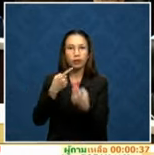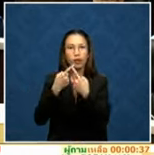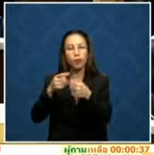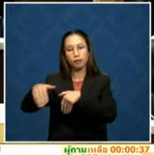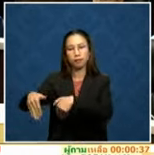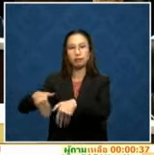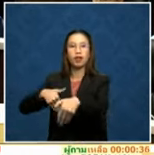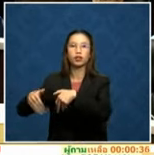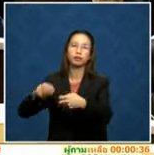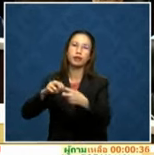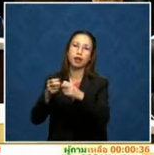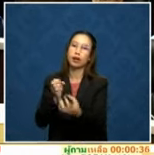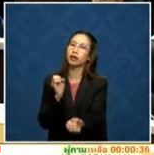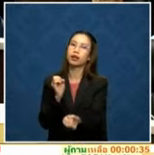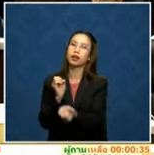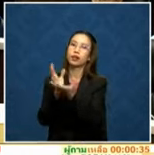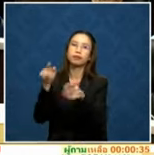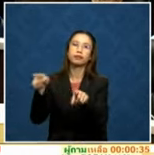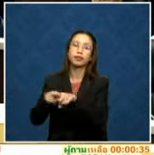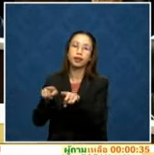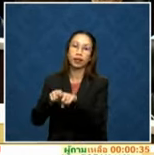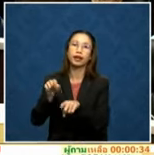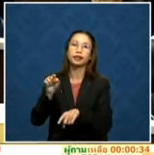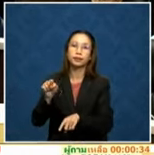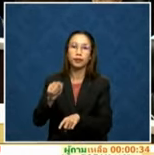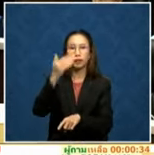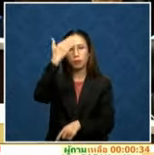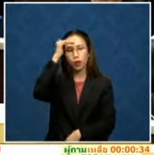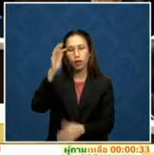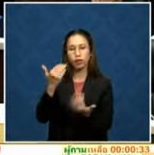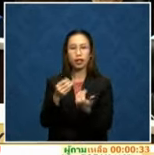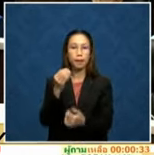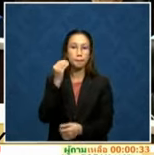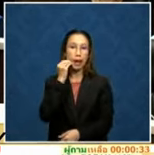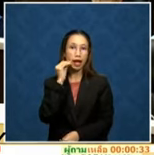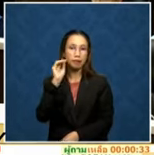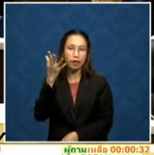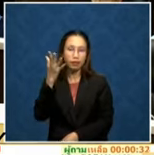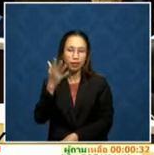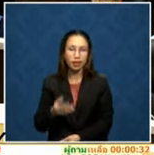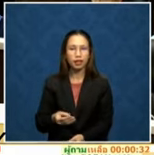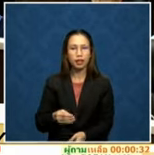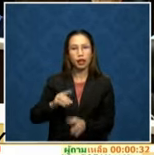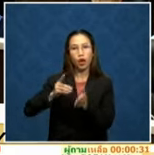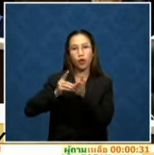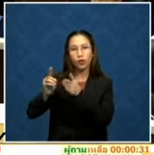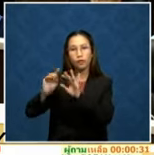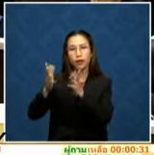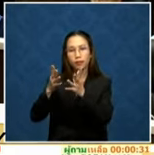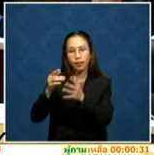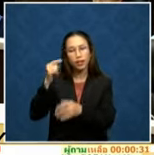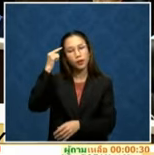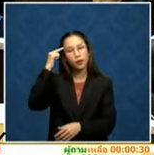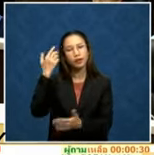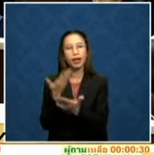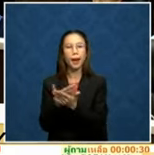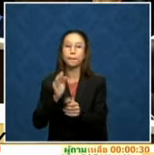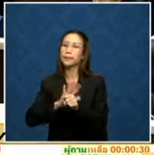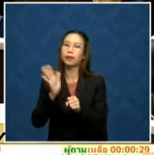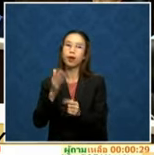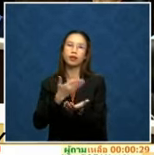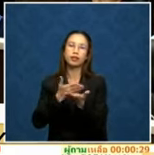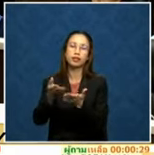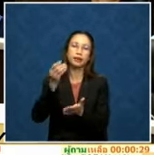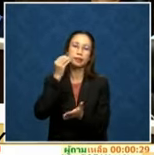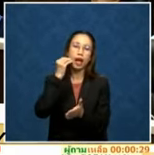ที่ตองได้รผกระทบเช่นเดียวกันจากการที่ตอนนี้ยงไม่มที่อยู่changeก็อจะไม่สามารถทจะมีเงินมากพอ hart